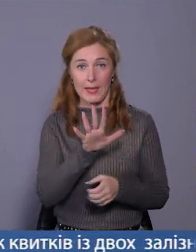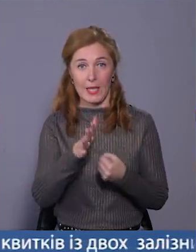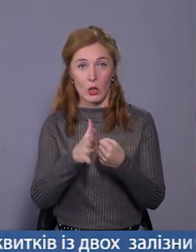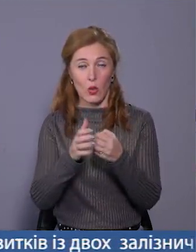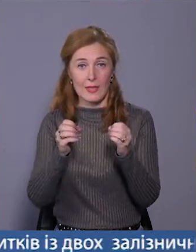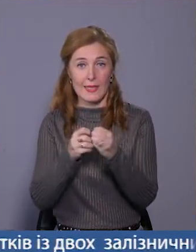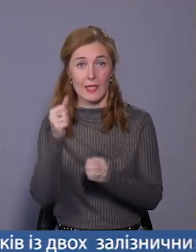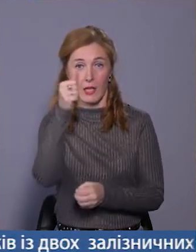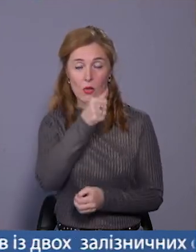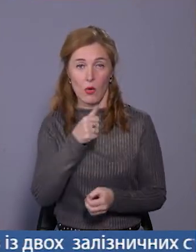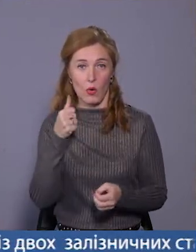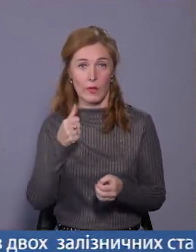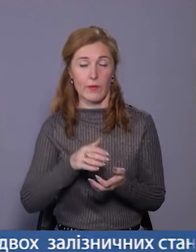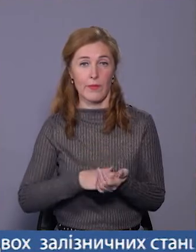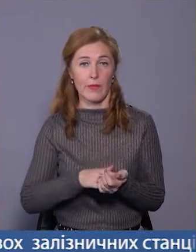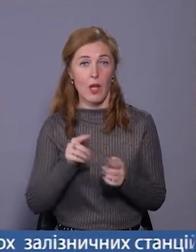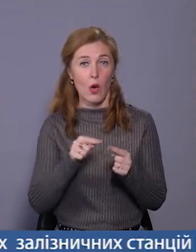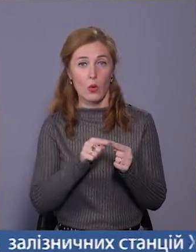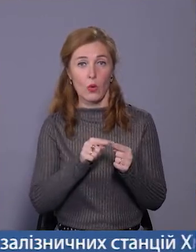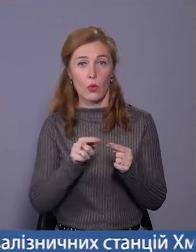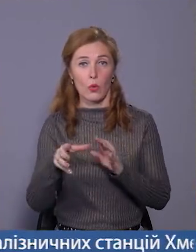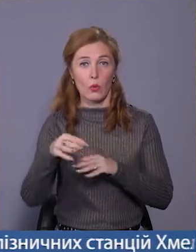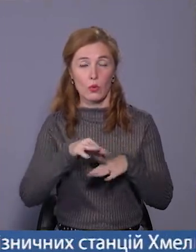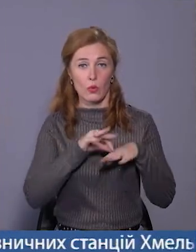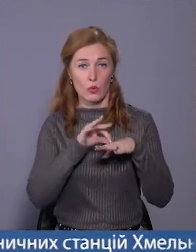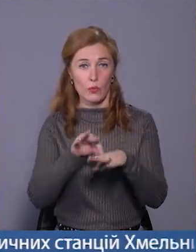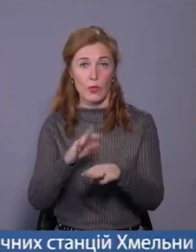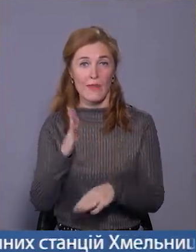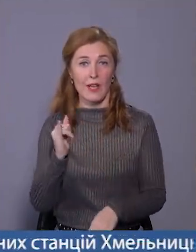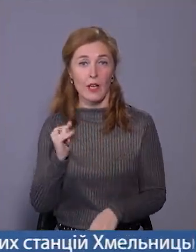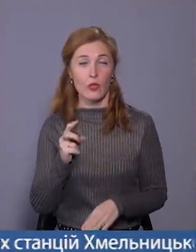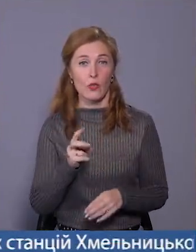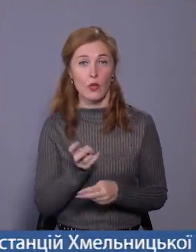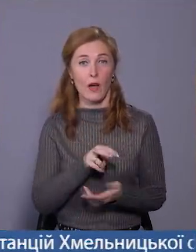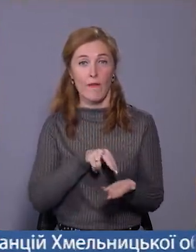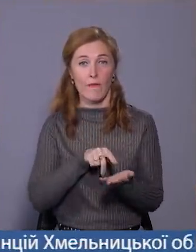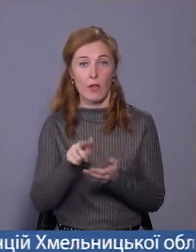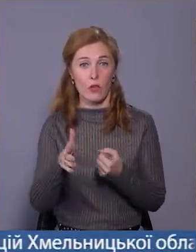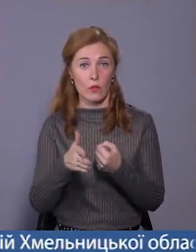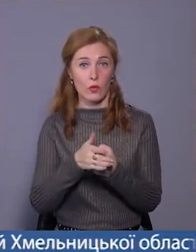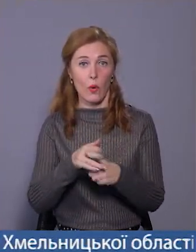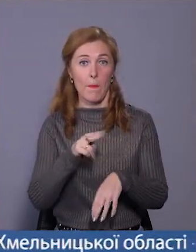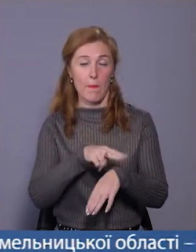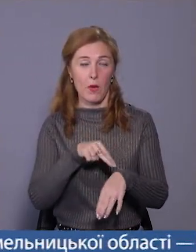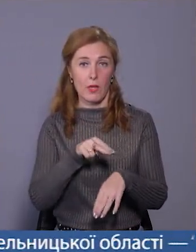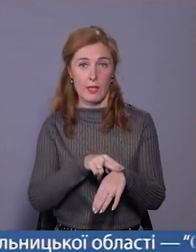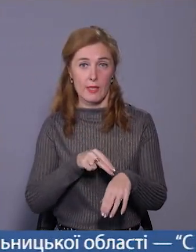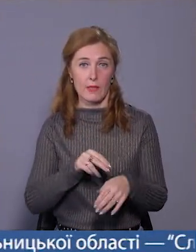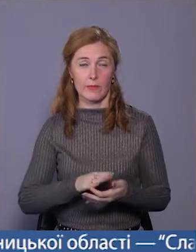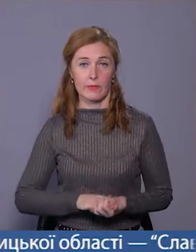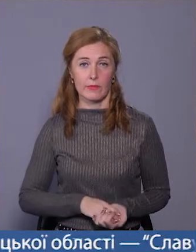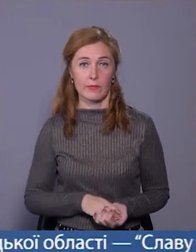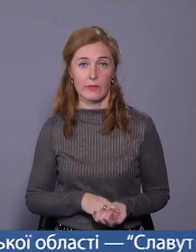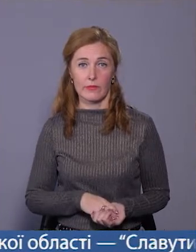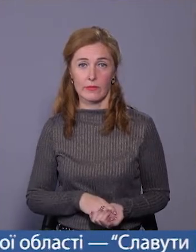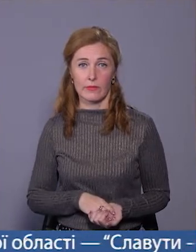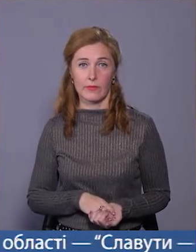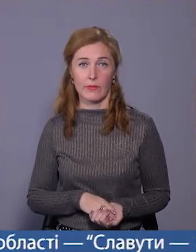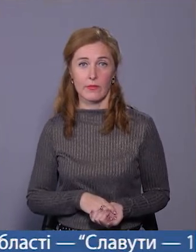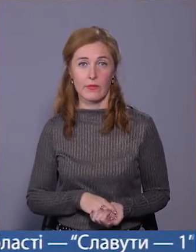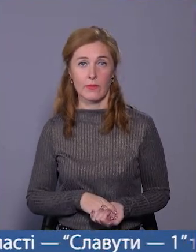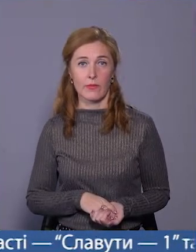або без такої. У супроводі правоохоронців Віктор Вікарчук вирушив до міського відділу поліції. Ірина Аріон, Юрій Старушкін,